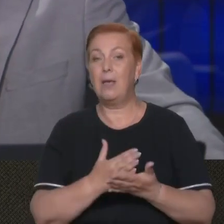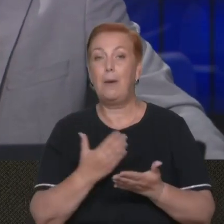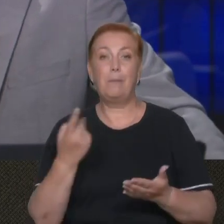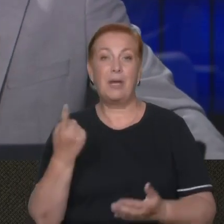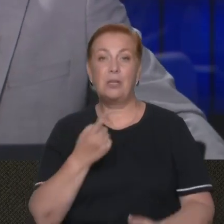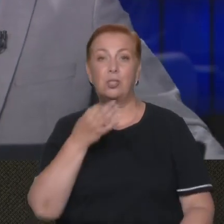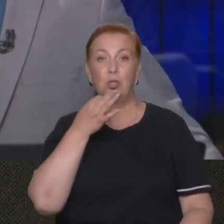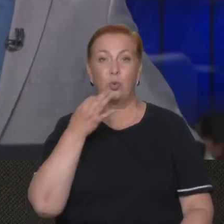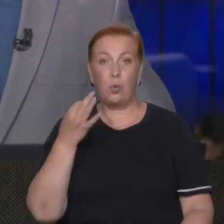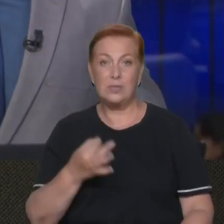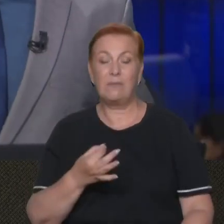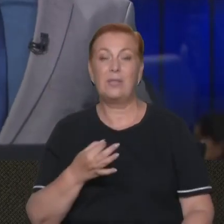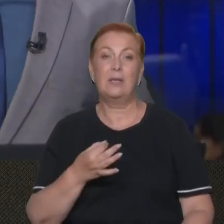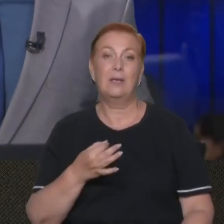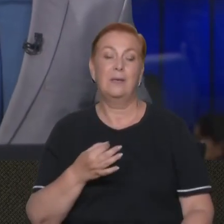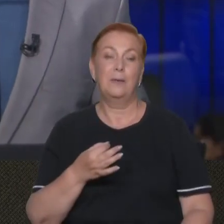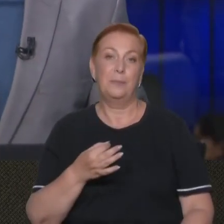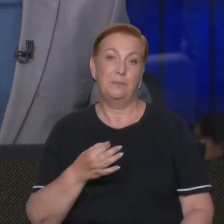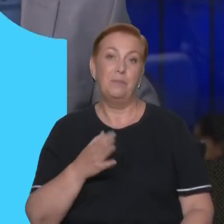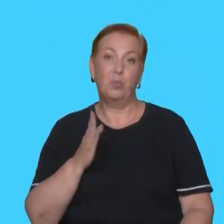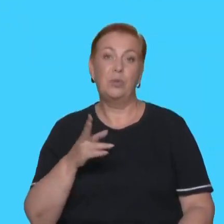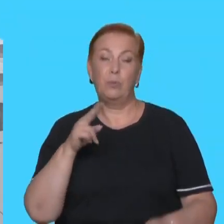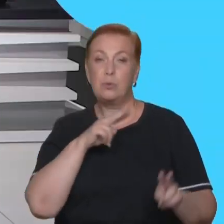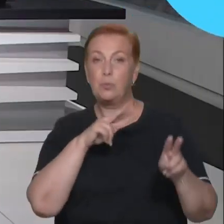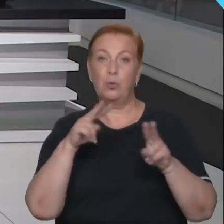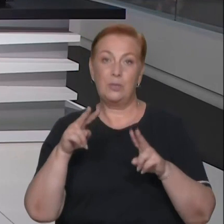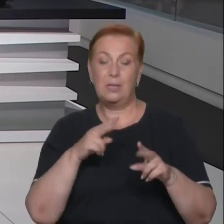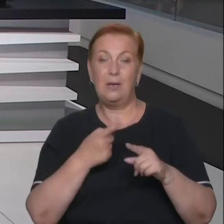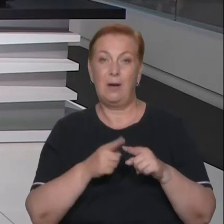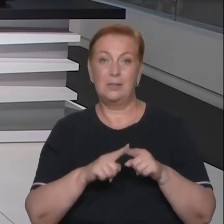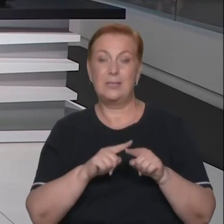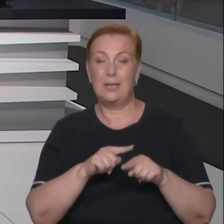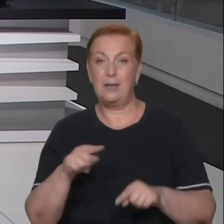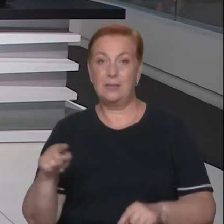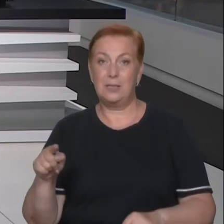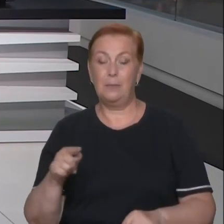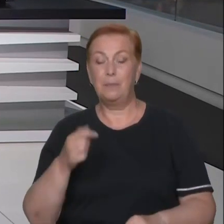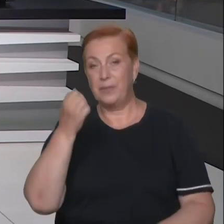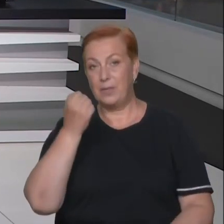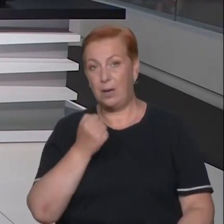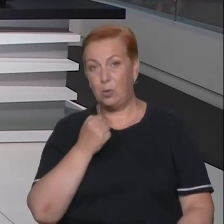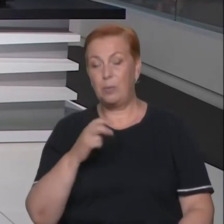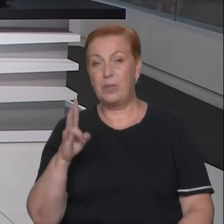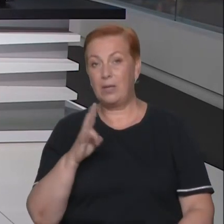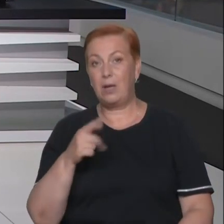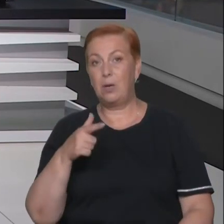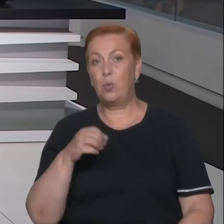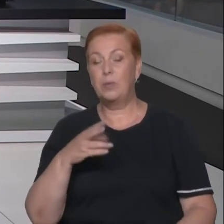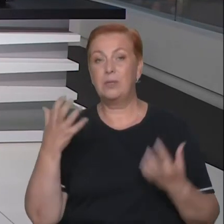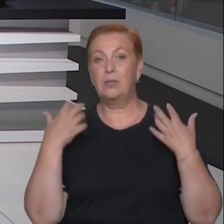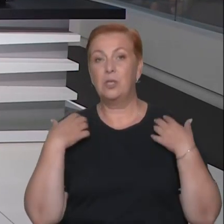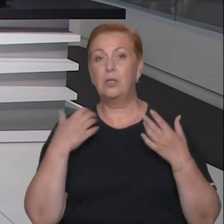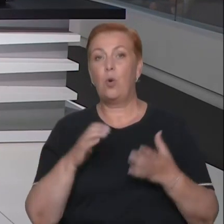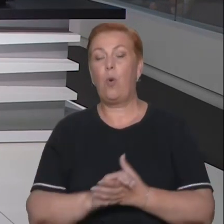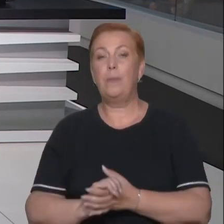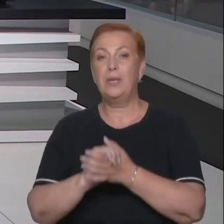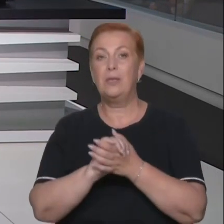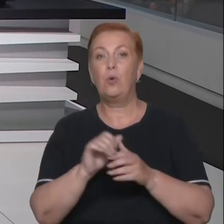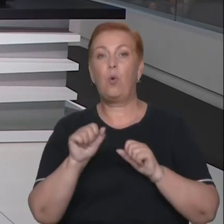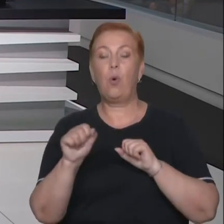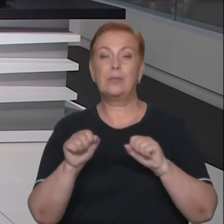досвід. Ну що ж, будемо спостерігати за цим. Наталю, дякую вам ще раз. Наталя Гуменюк, начальниця